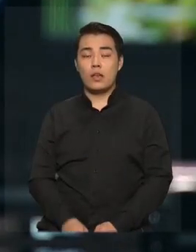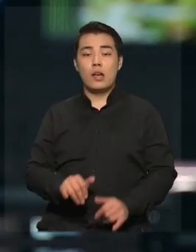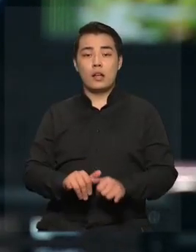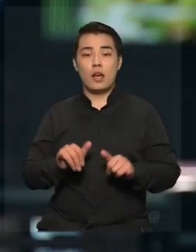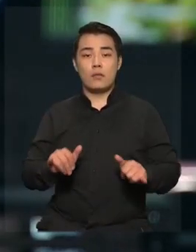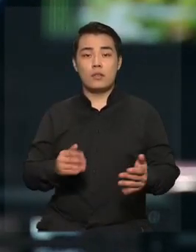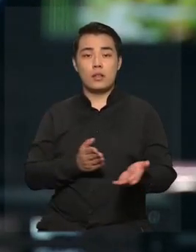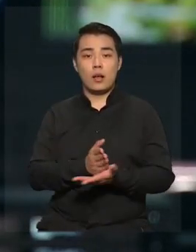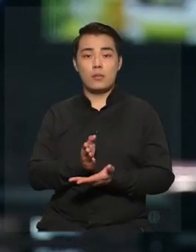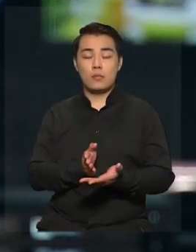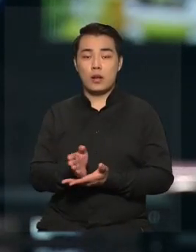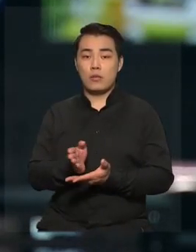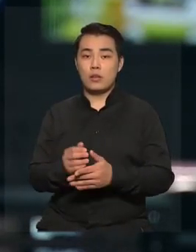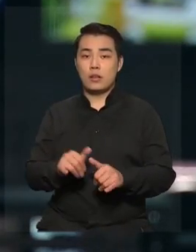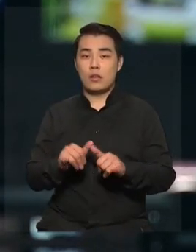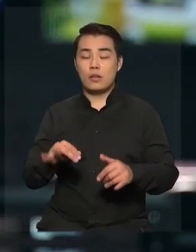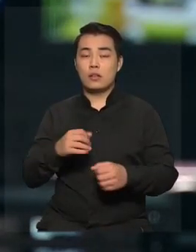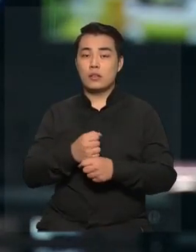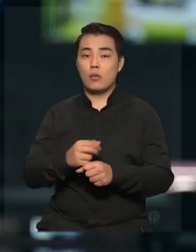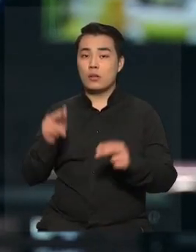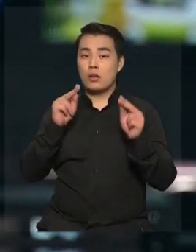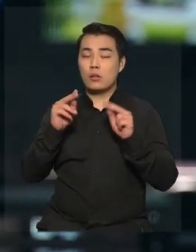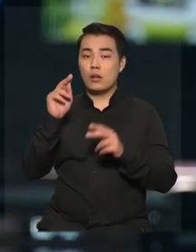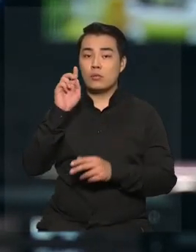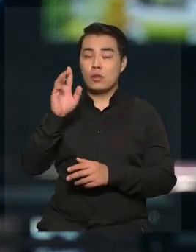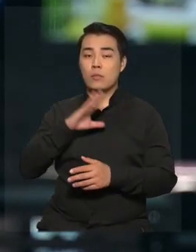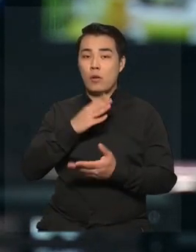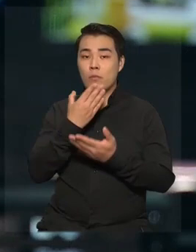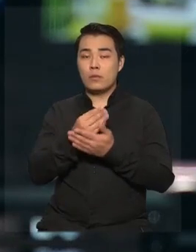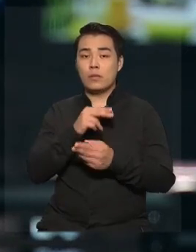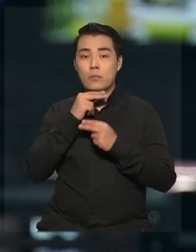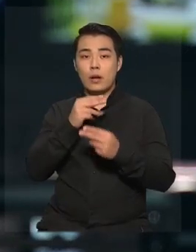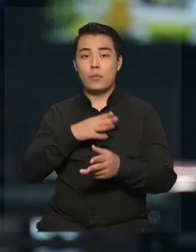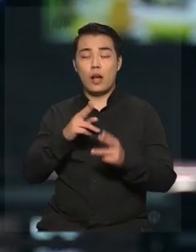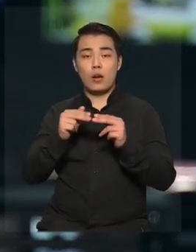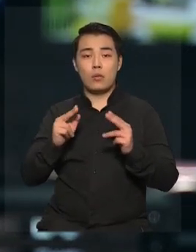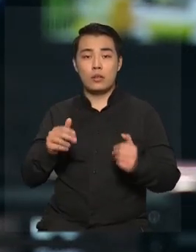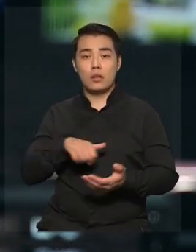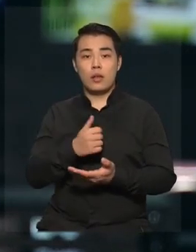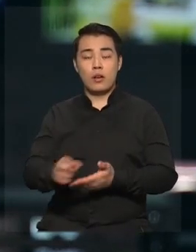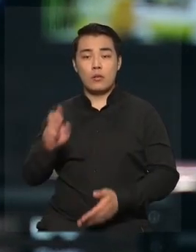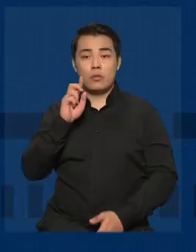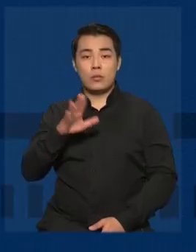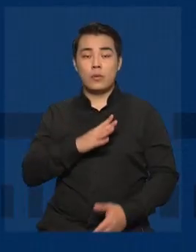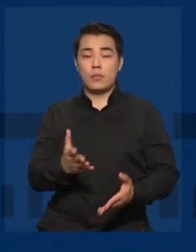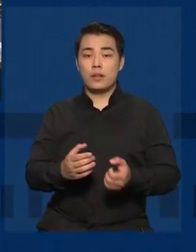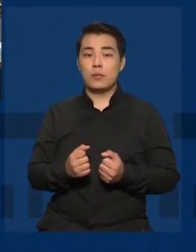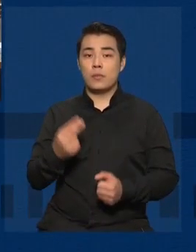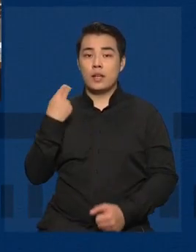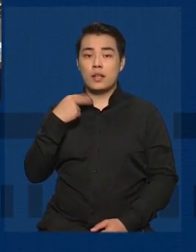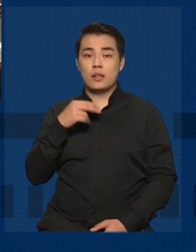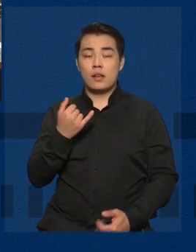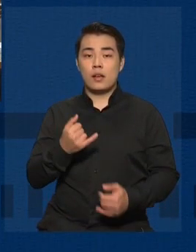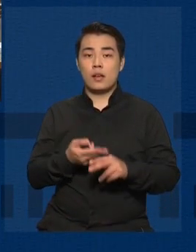Развитие агропромышленной отрасли и науки страны были сегодня также в центре внимания в Ахурде. Глава государства принял президента